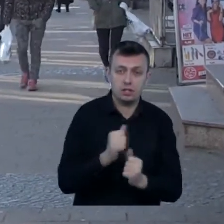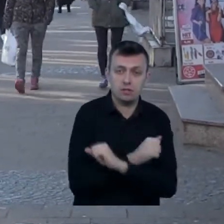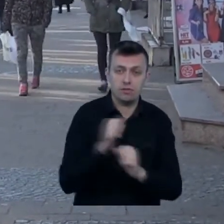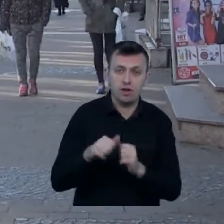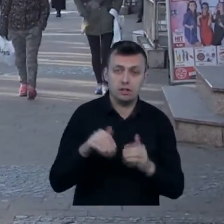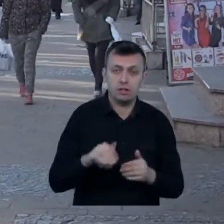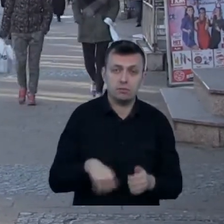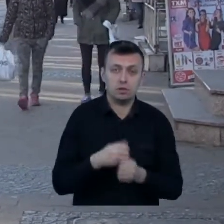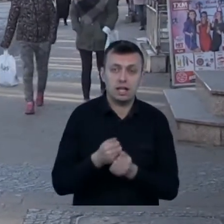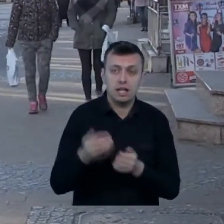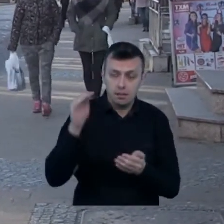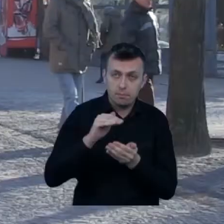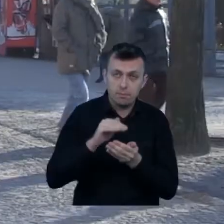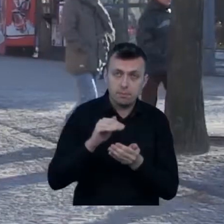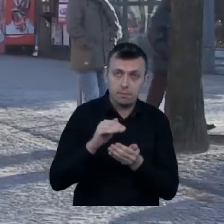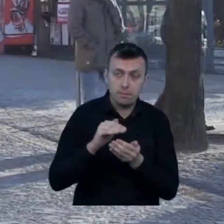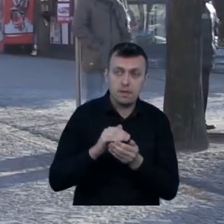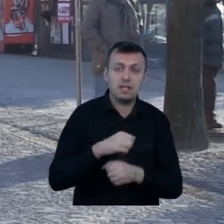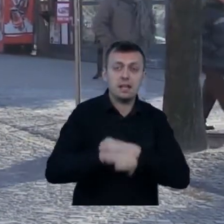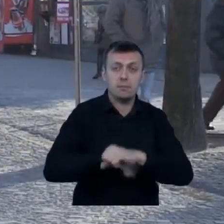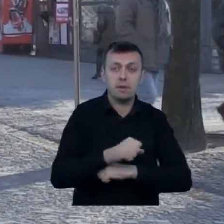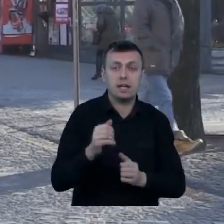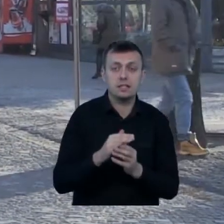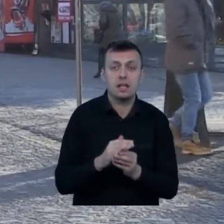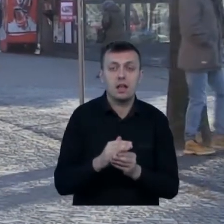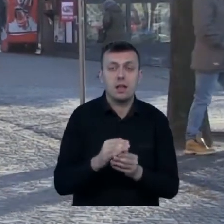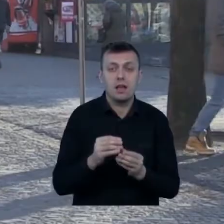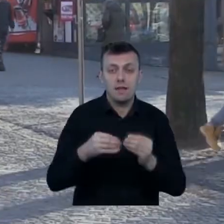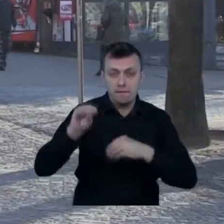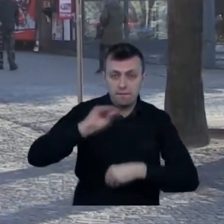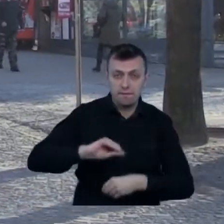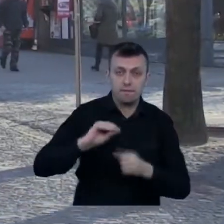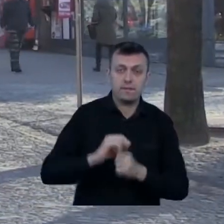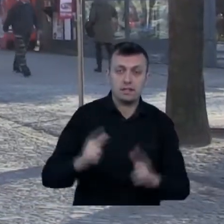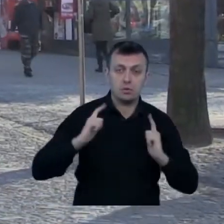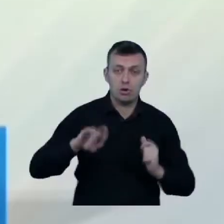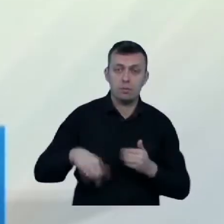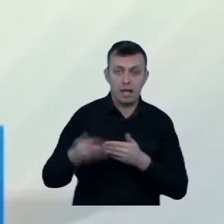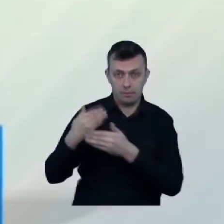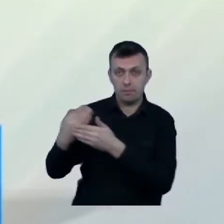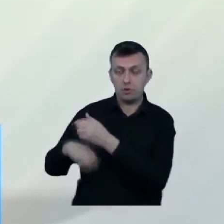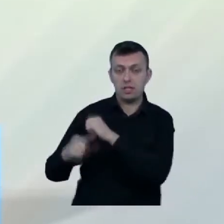wolnych pozwoli na naprawdę długie weekendy. Aż 15 dni wolnych i zaledwie 250 dni pracy w skali roku.